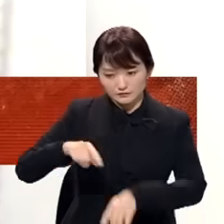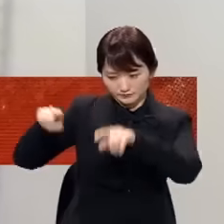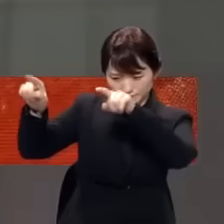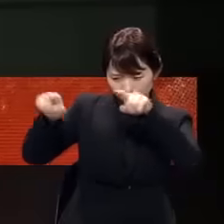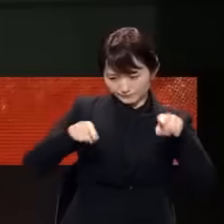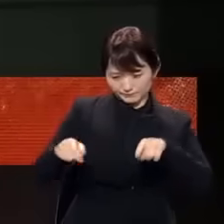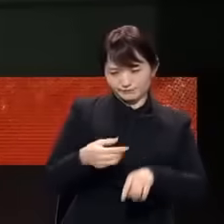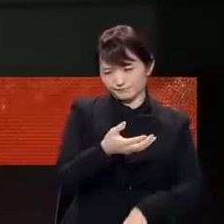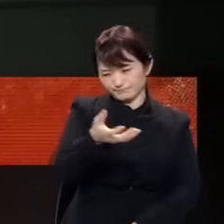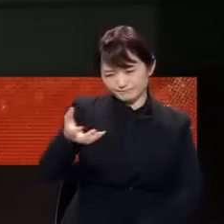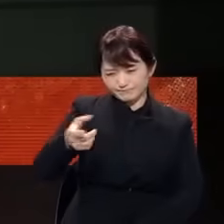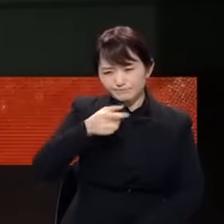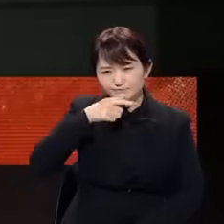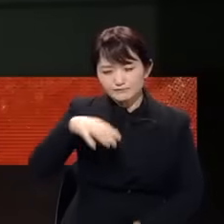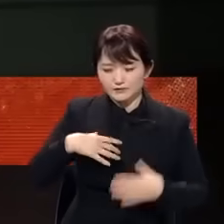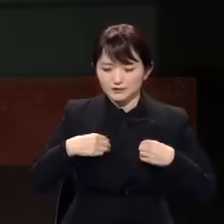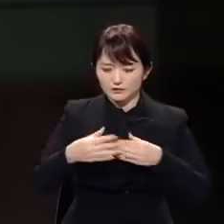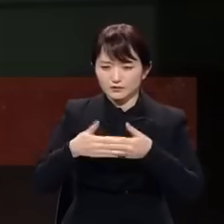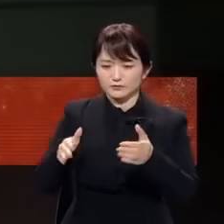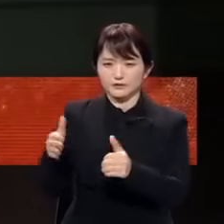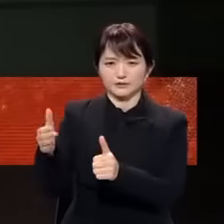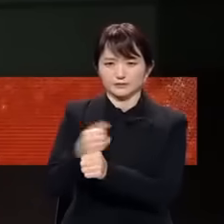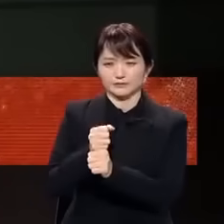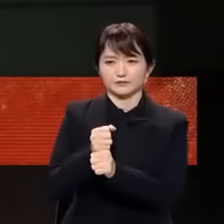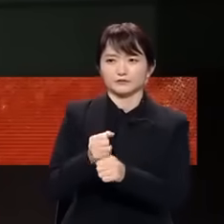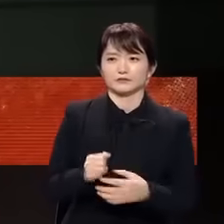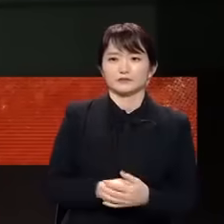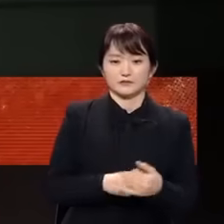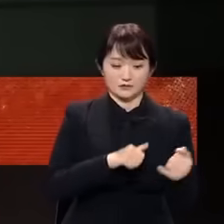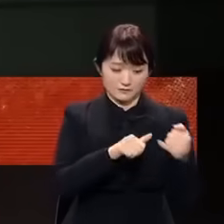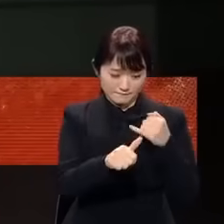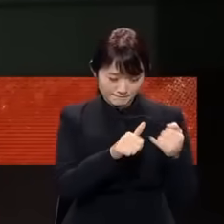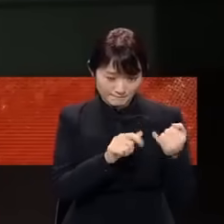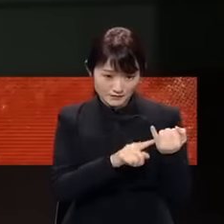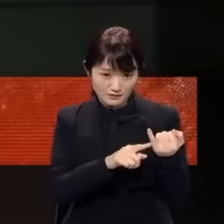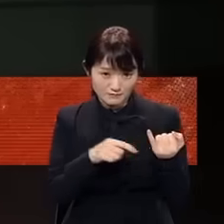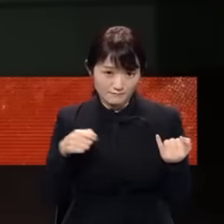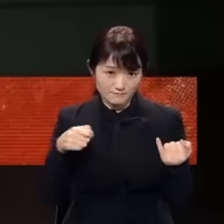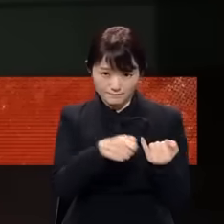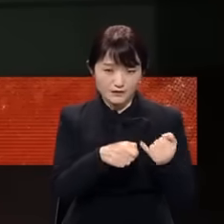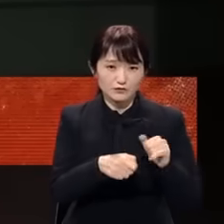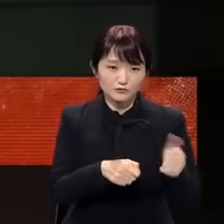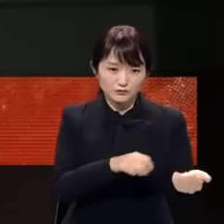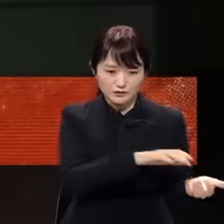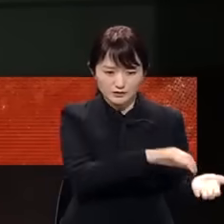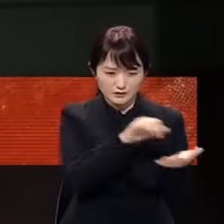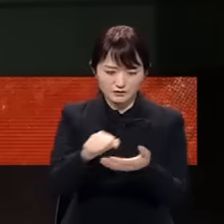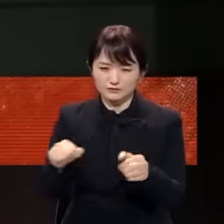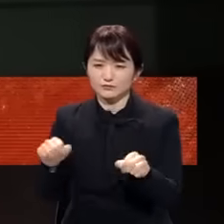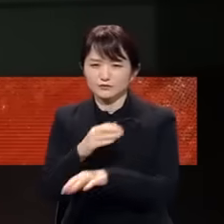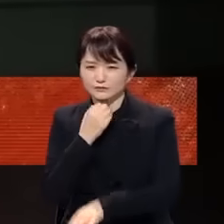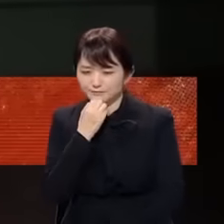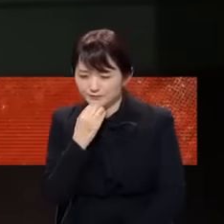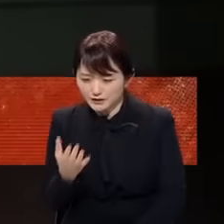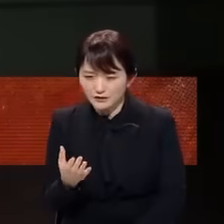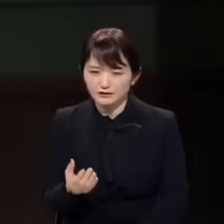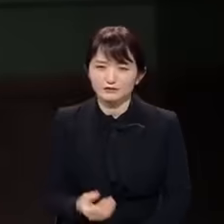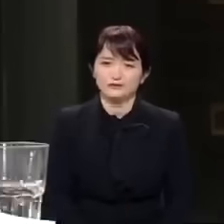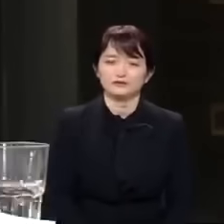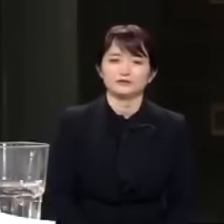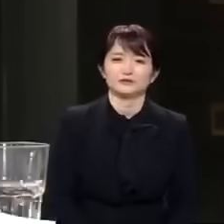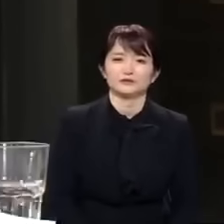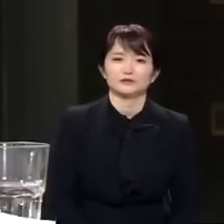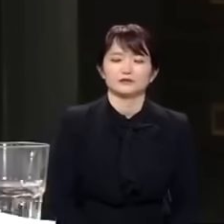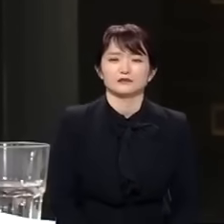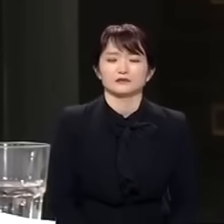떠돌다가 수원의 한 찜질방에서 붙잡혔습니다 부부 싸움 도중에 아내를 살해했다 그리고 암매장했다 결국 실토했습니다 결국